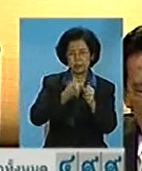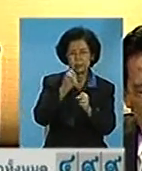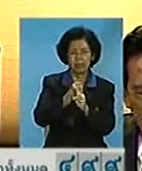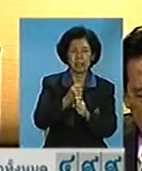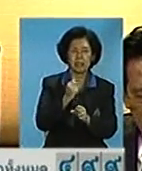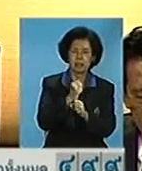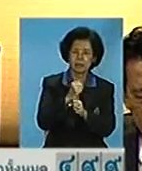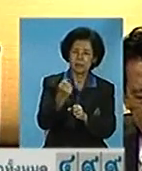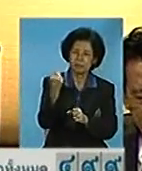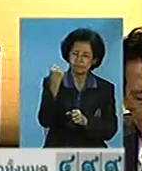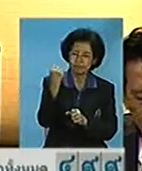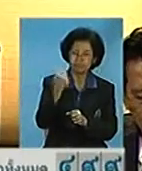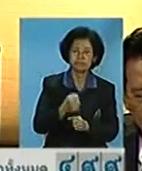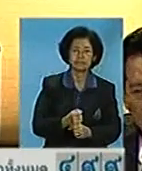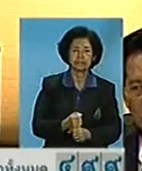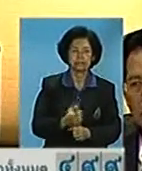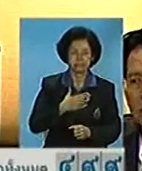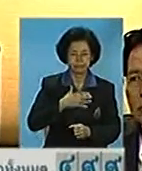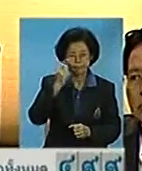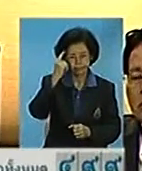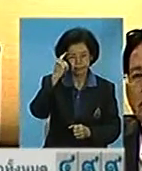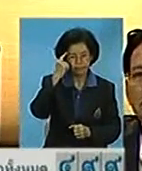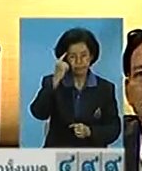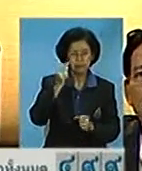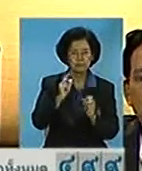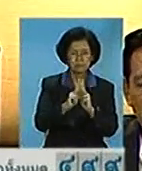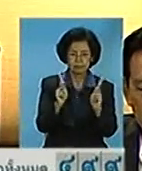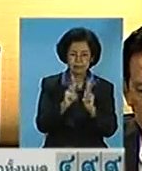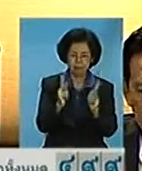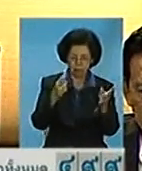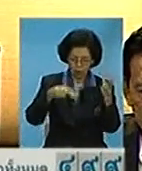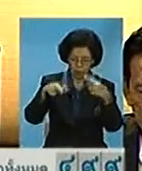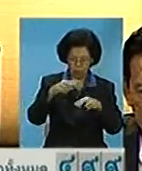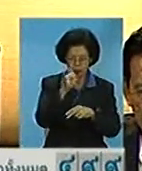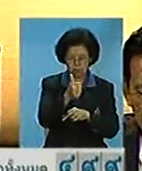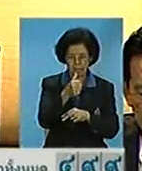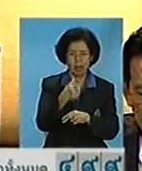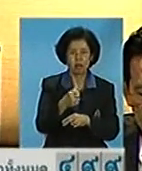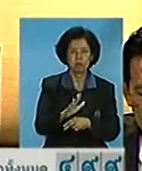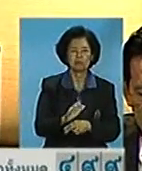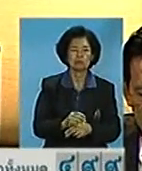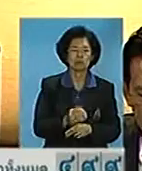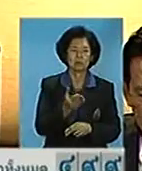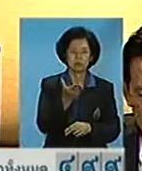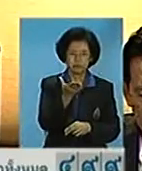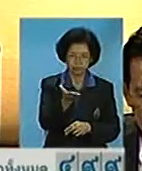งผมคิดว่าคณะกรรมการได้พิจารณาดีแล้วนะครับขอยืน